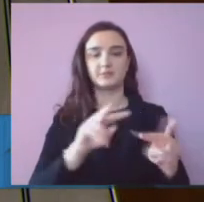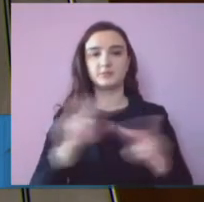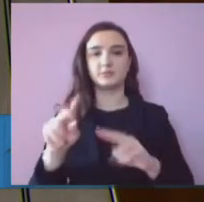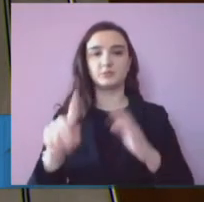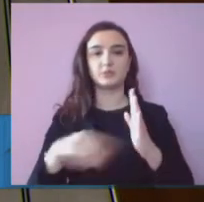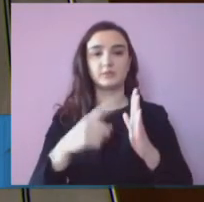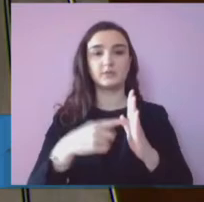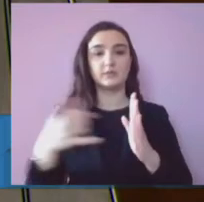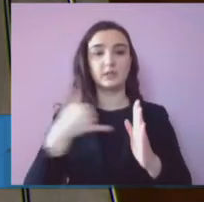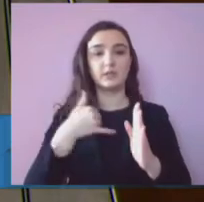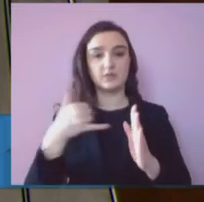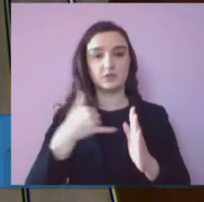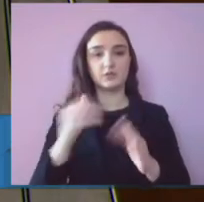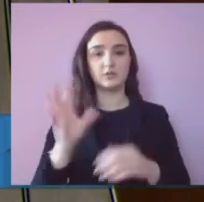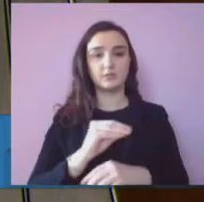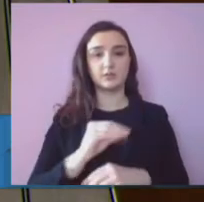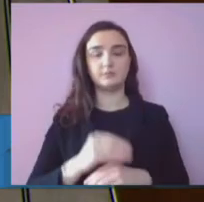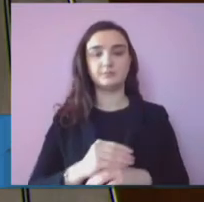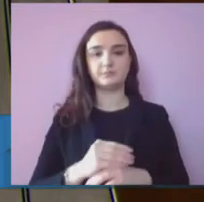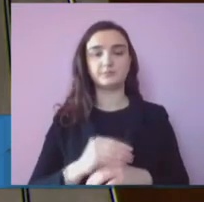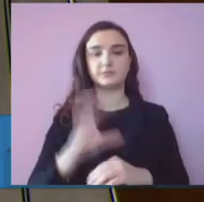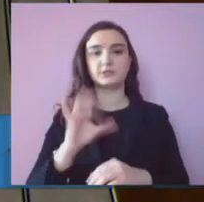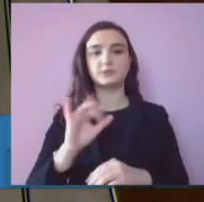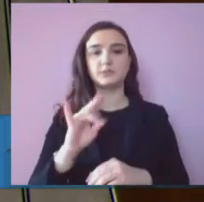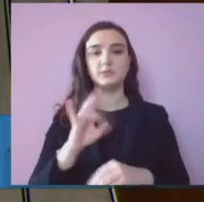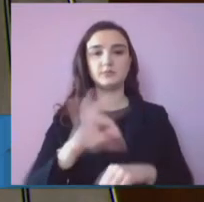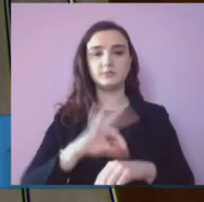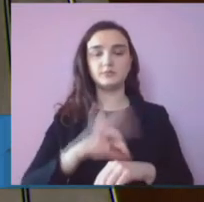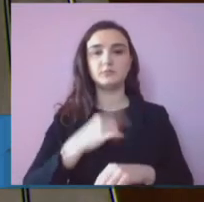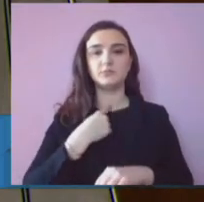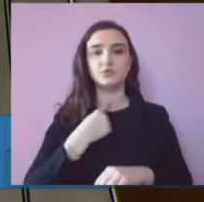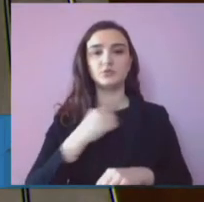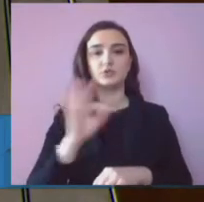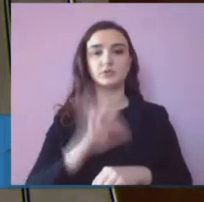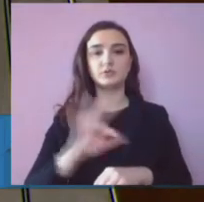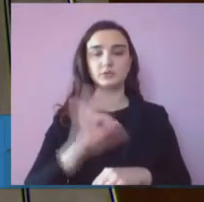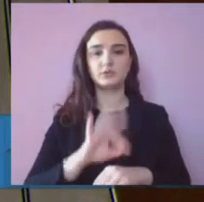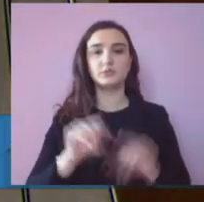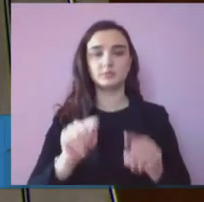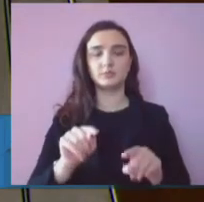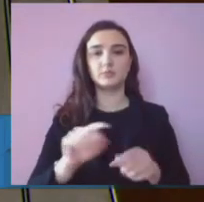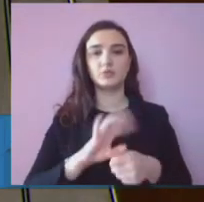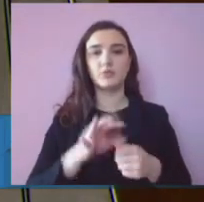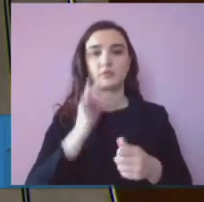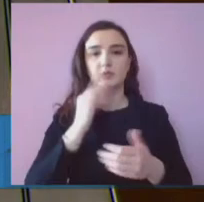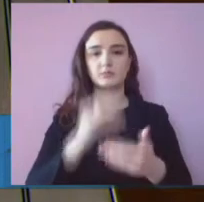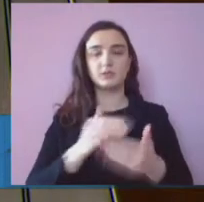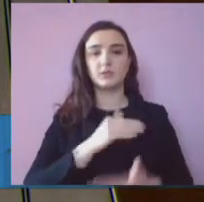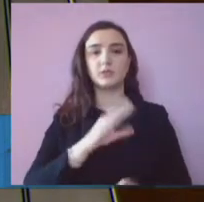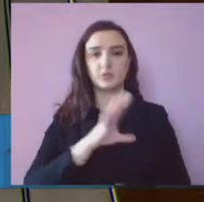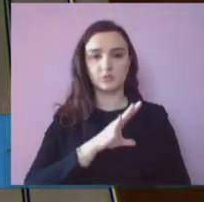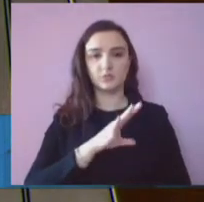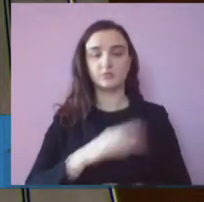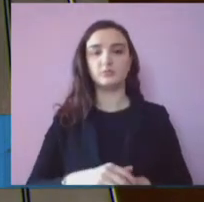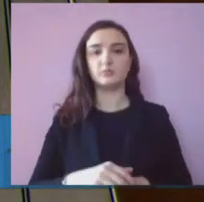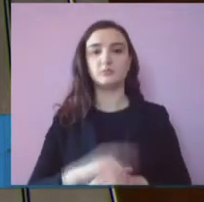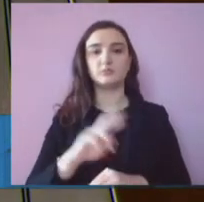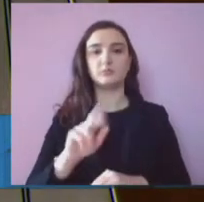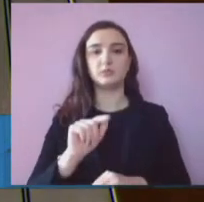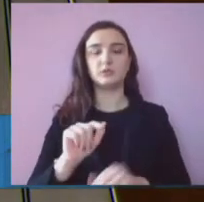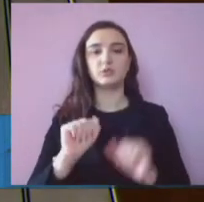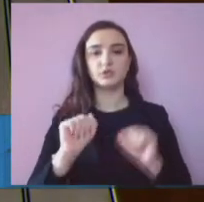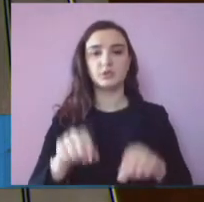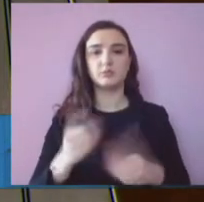გვიკავშირდება. სიმსივნური დაავადება ფარისებრი ჯირკვლის, რომელიც COVID-ამდე იყო და შეიძლება თუ